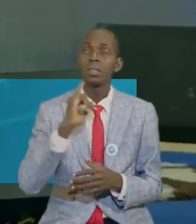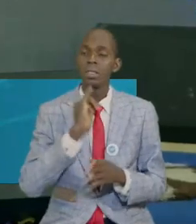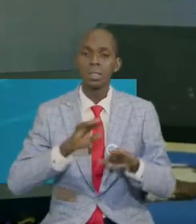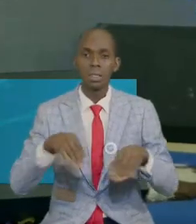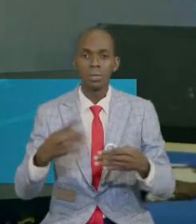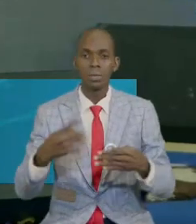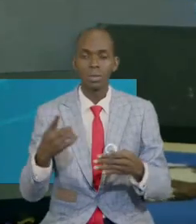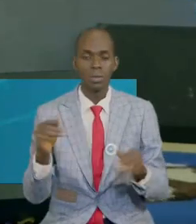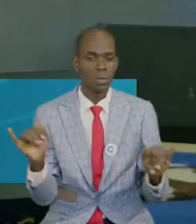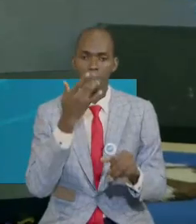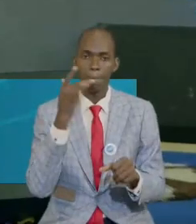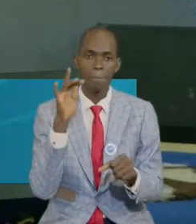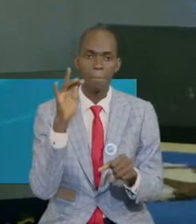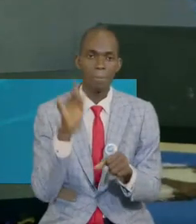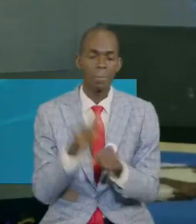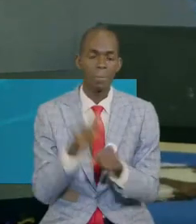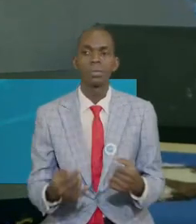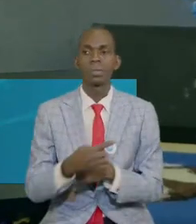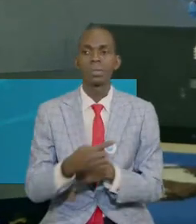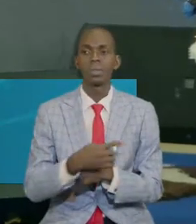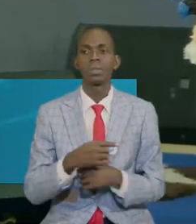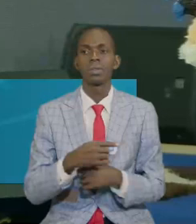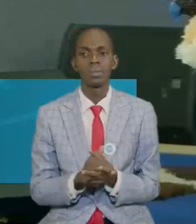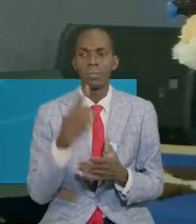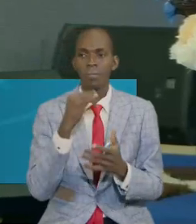Today. Et il nous fait la même promesse aujourd'hui.